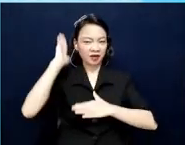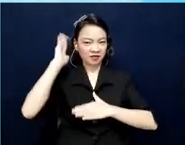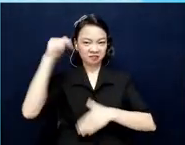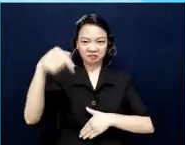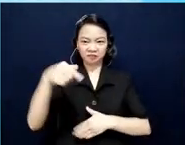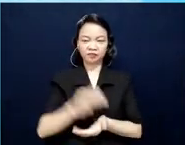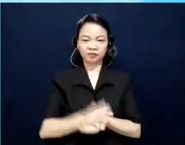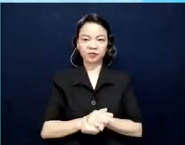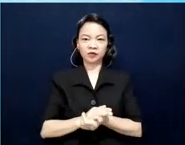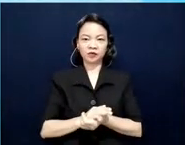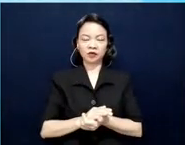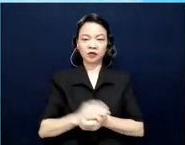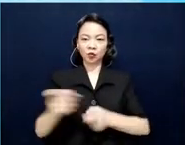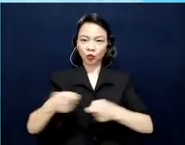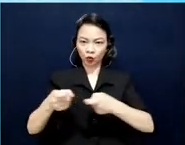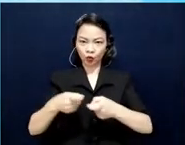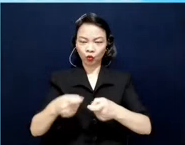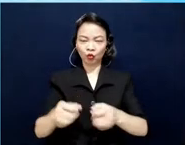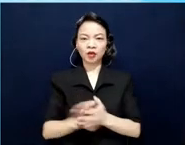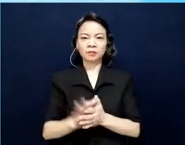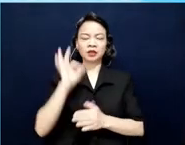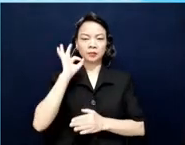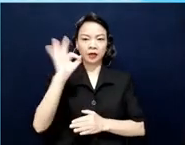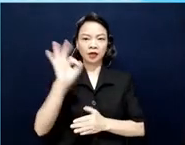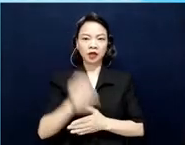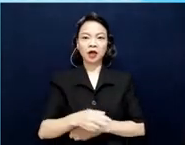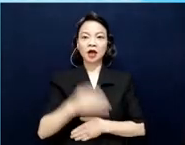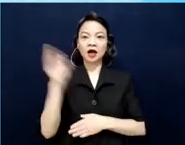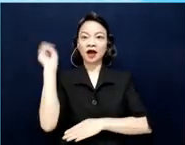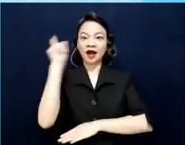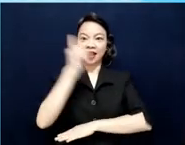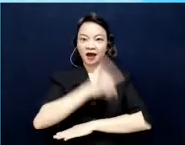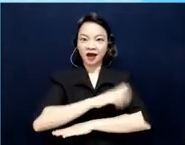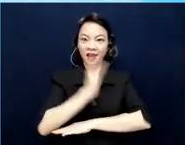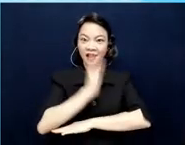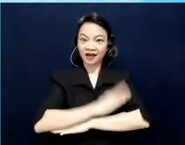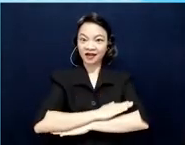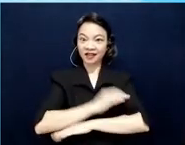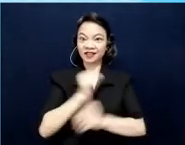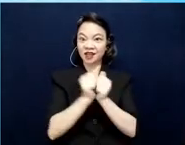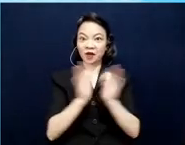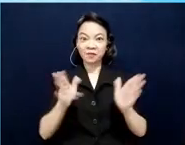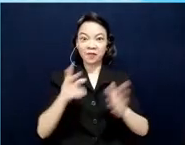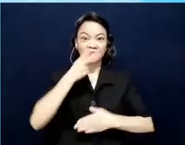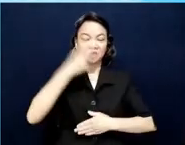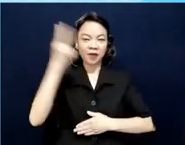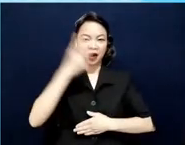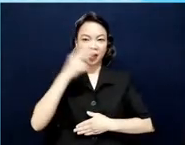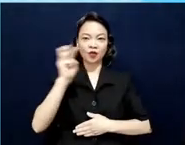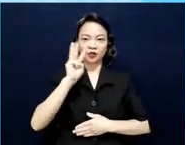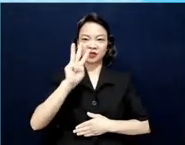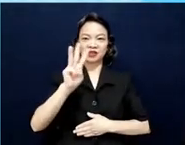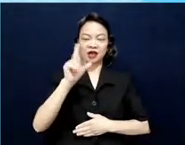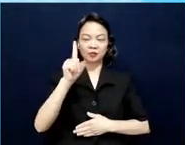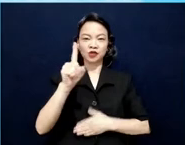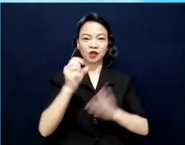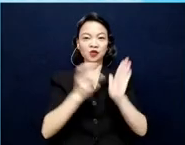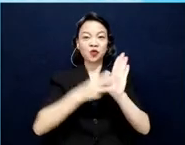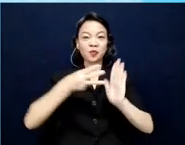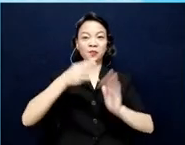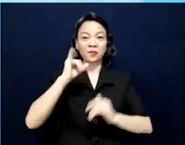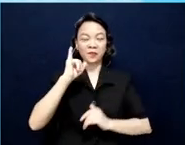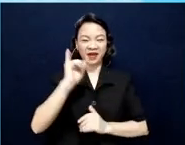penyelenggaraannya bertepatan dengan Hari Tanpa Tembakau Sedunia, yakni di tanggal 31 Mei. Baiklah sahabat, selain via